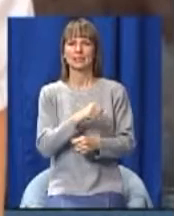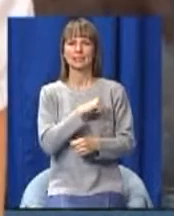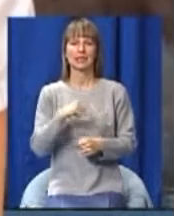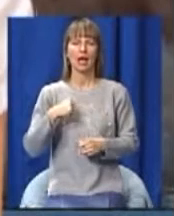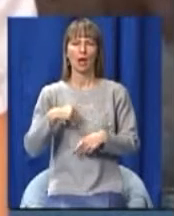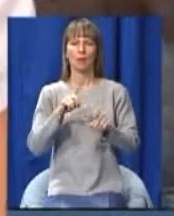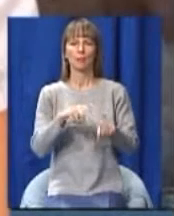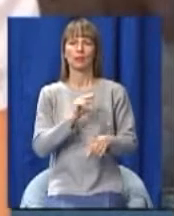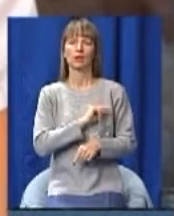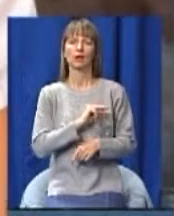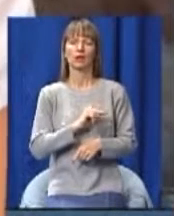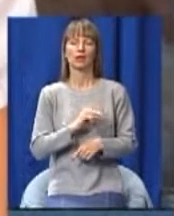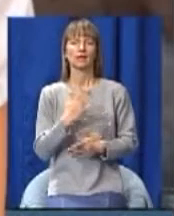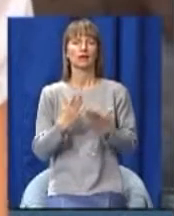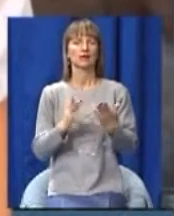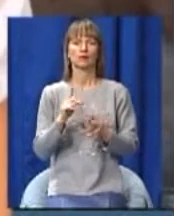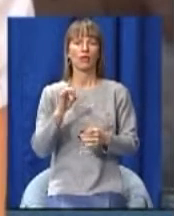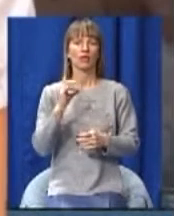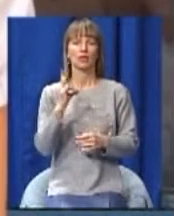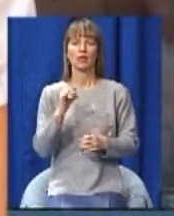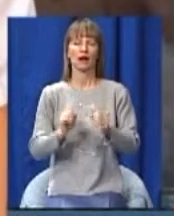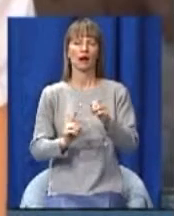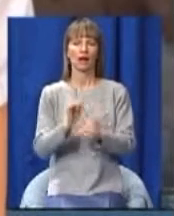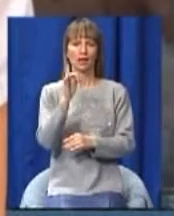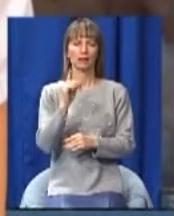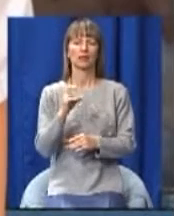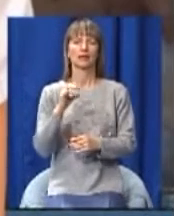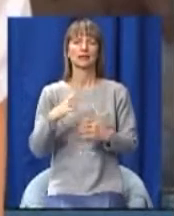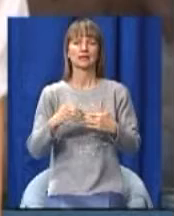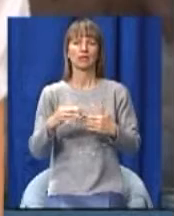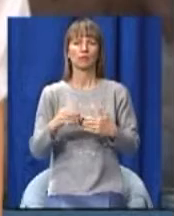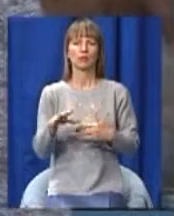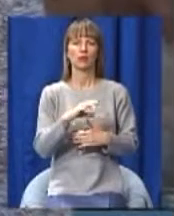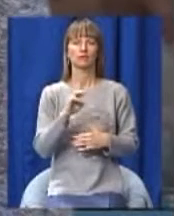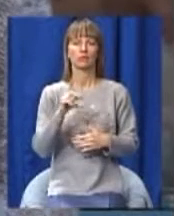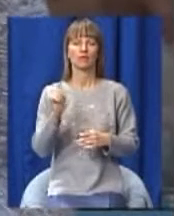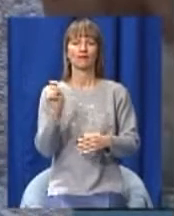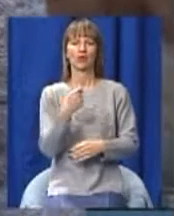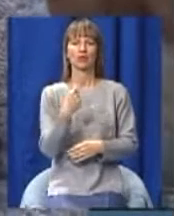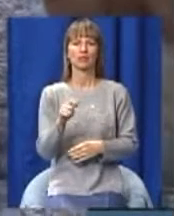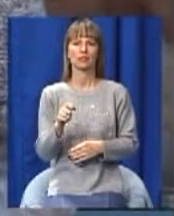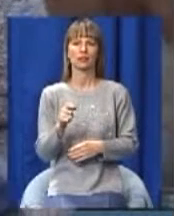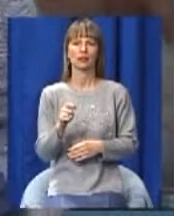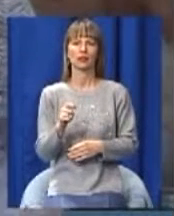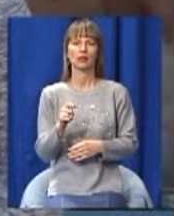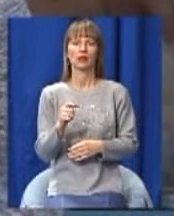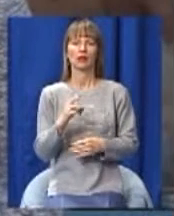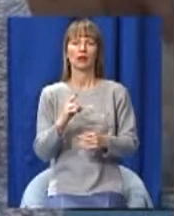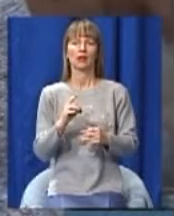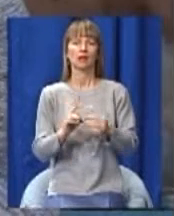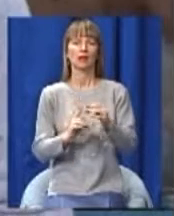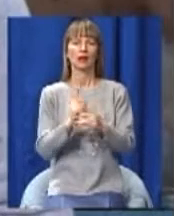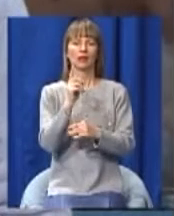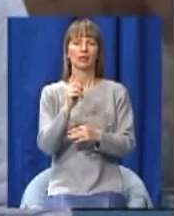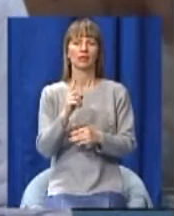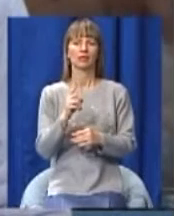салютами. Если бы не ракеты, на Земле давно была война. Я вижу ракеты на